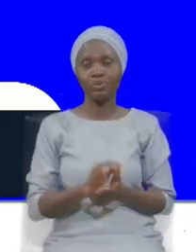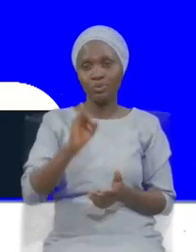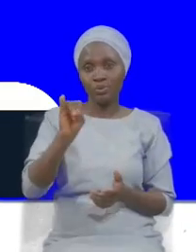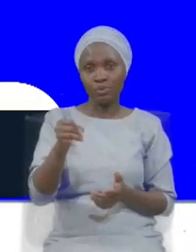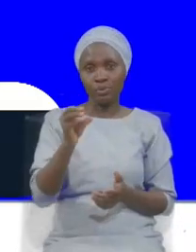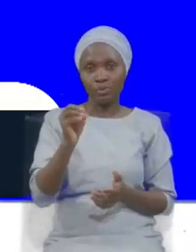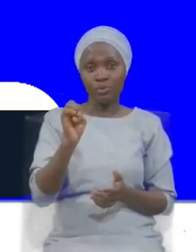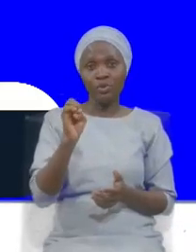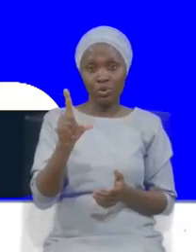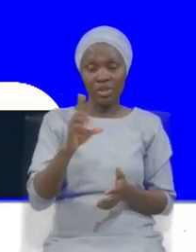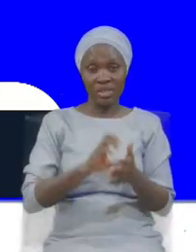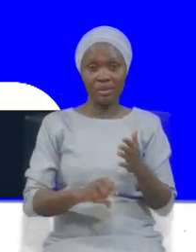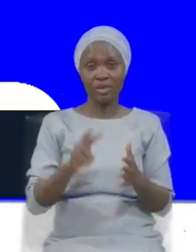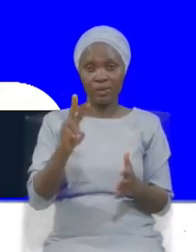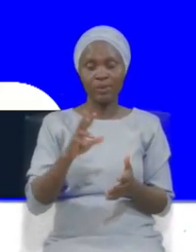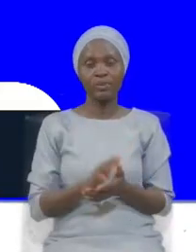Joël au chapitre 2,